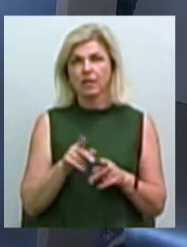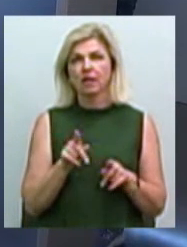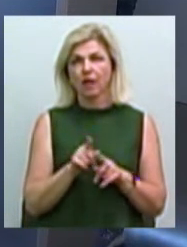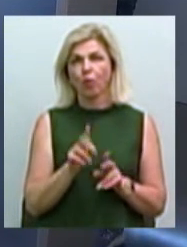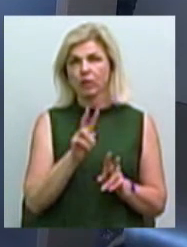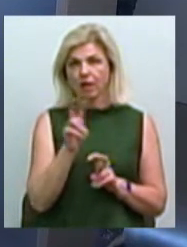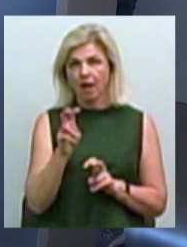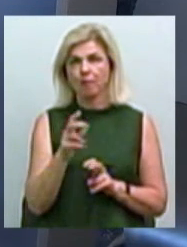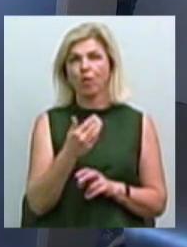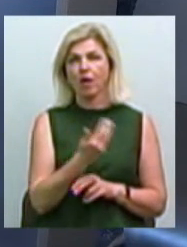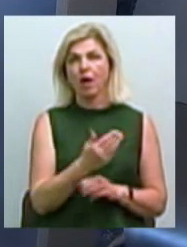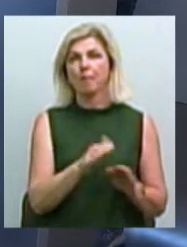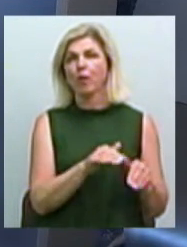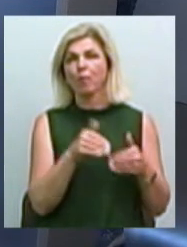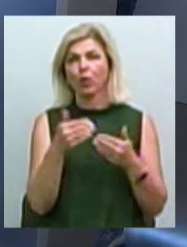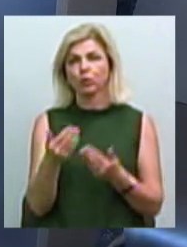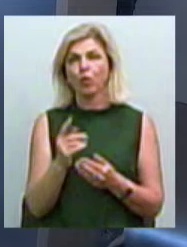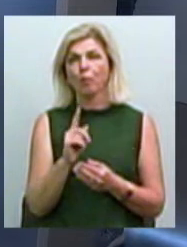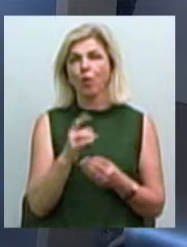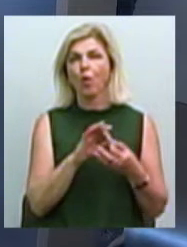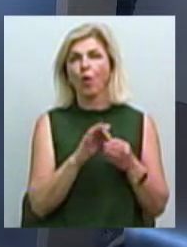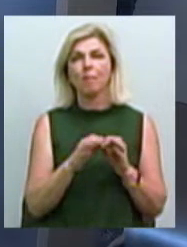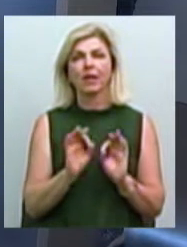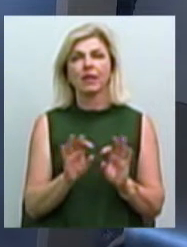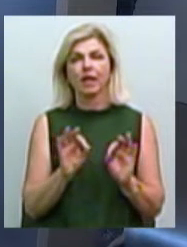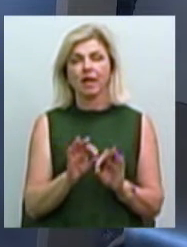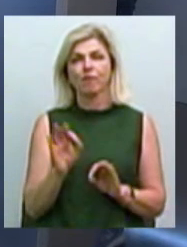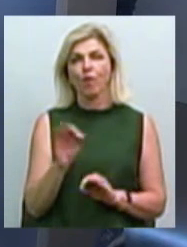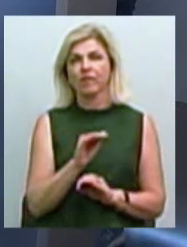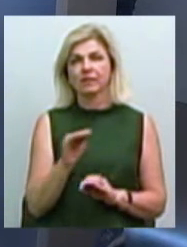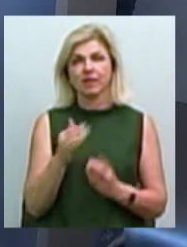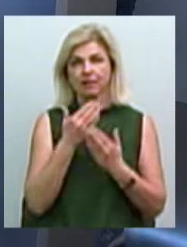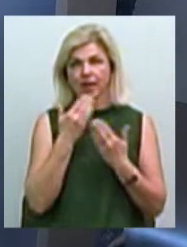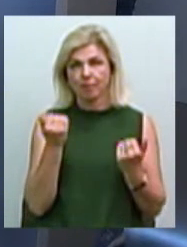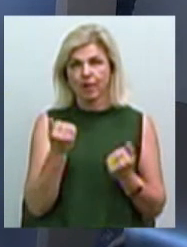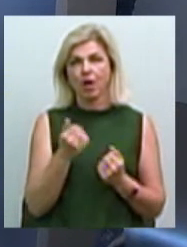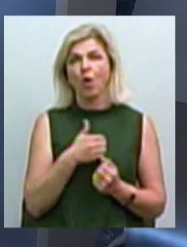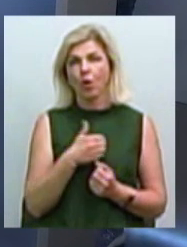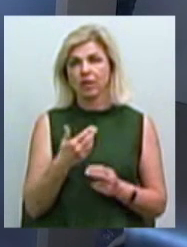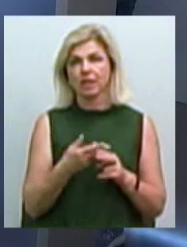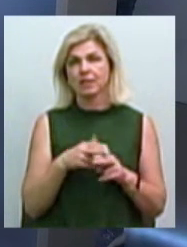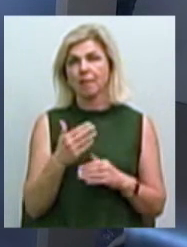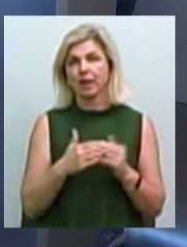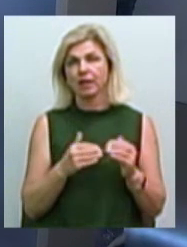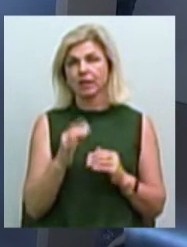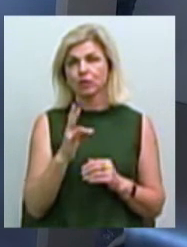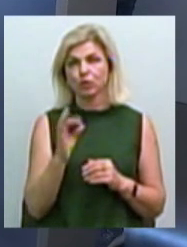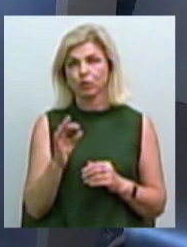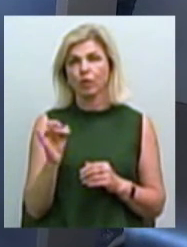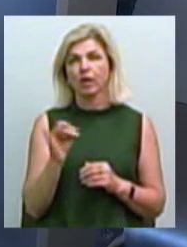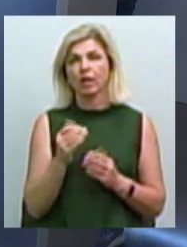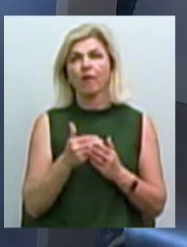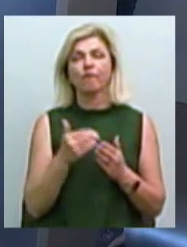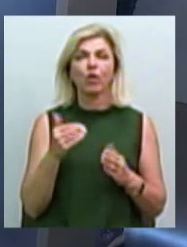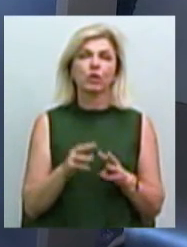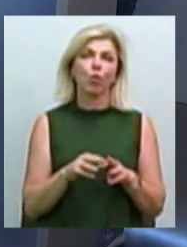я пропоную, оскільки коментарів офіційних немає, хотів сказати практично, просто немає, ні від урядовців, ні